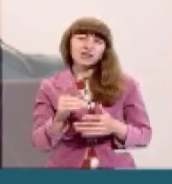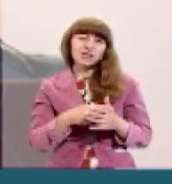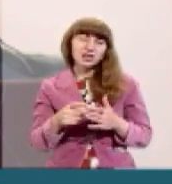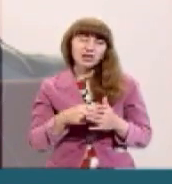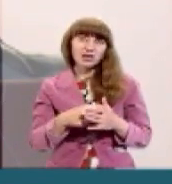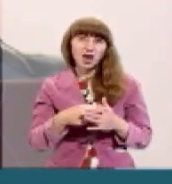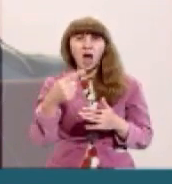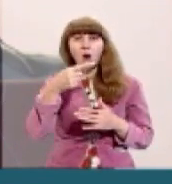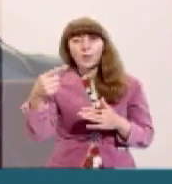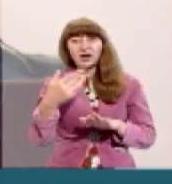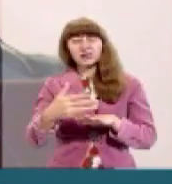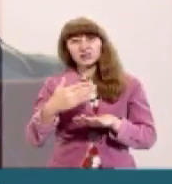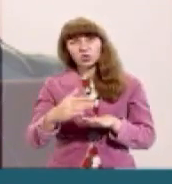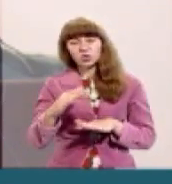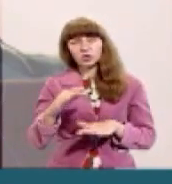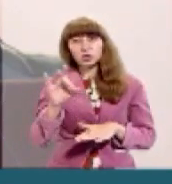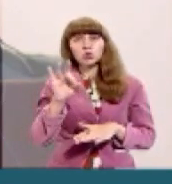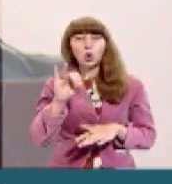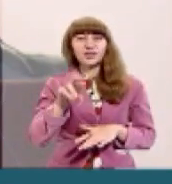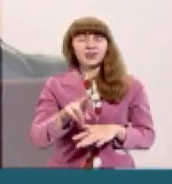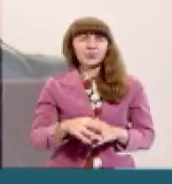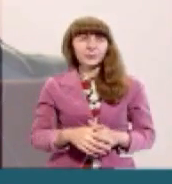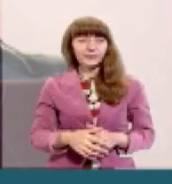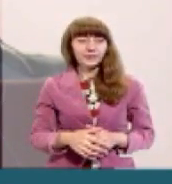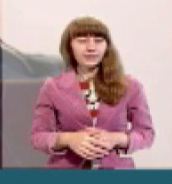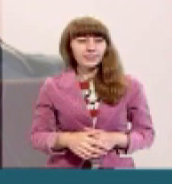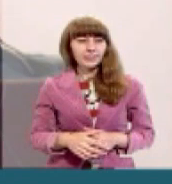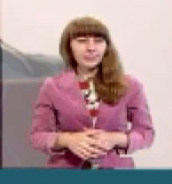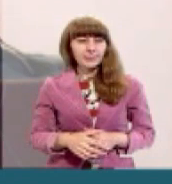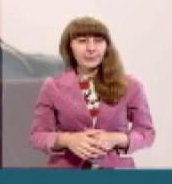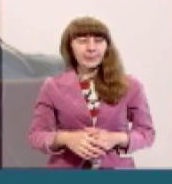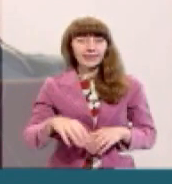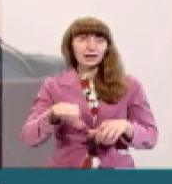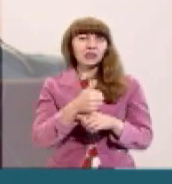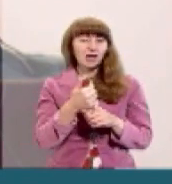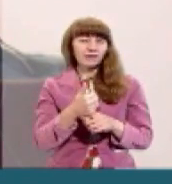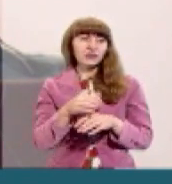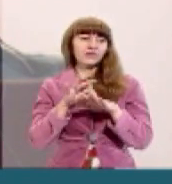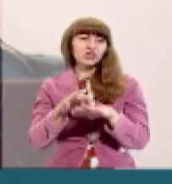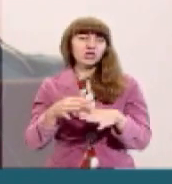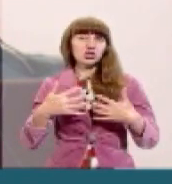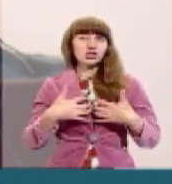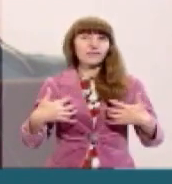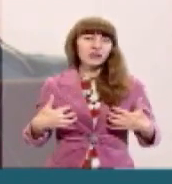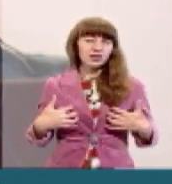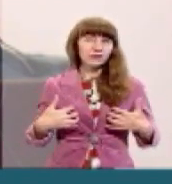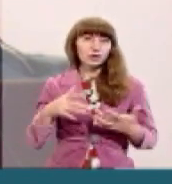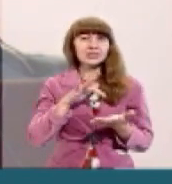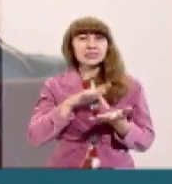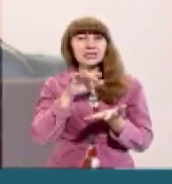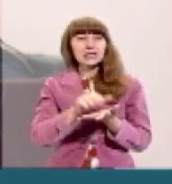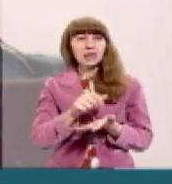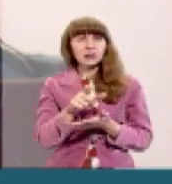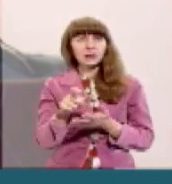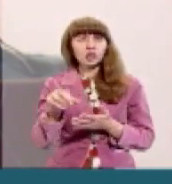сельской местности данное направление востребовано В связи с тем что основным видом деятельности претендентов является животноводство центром занятости